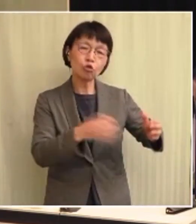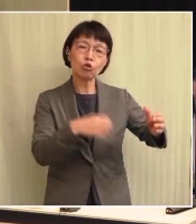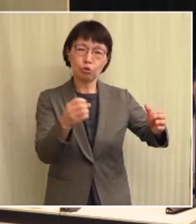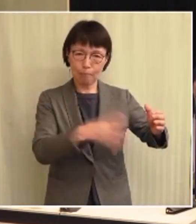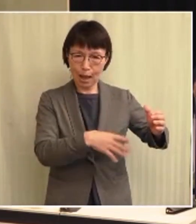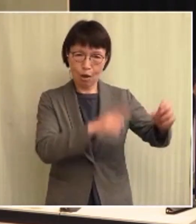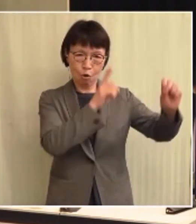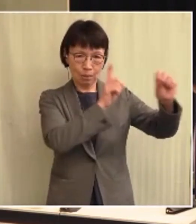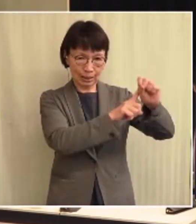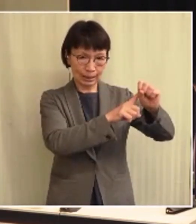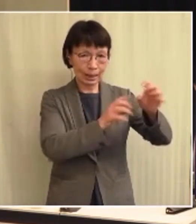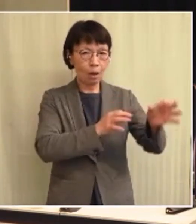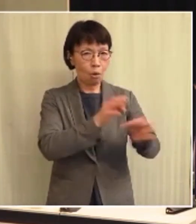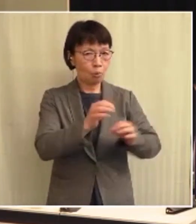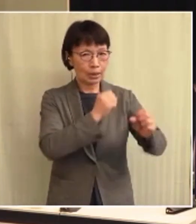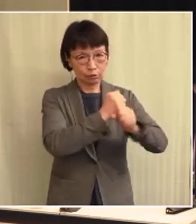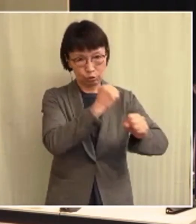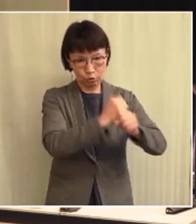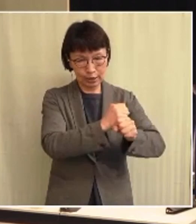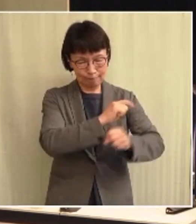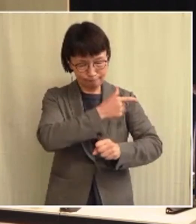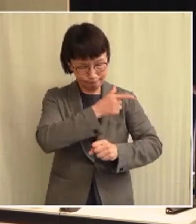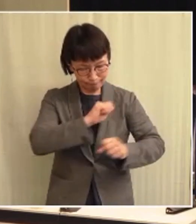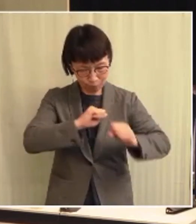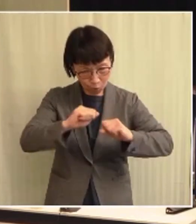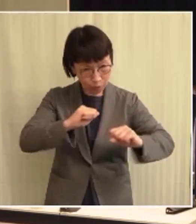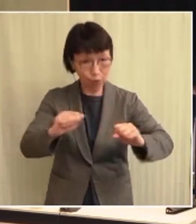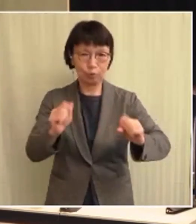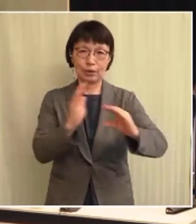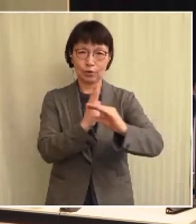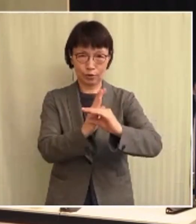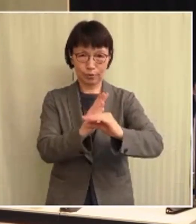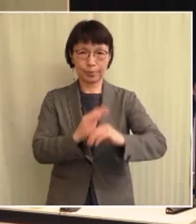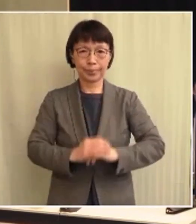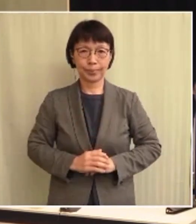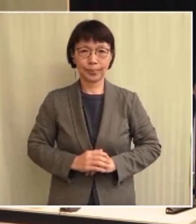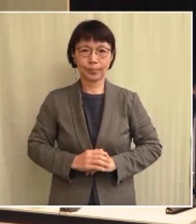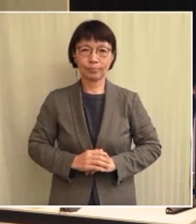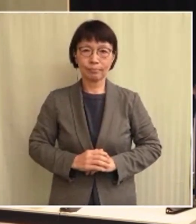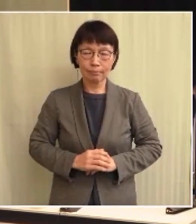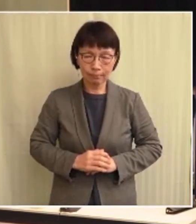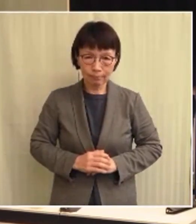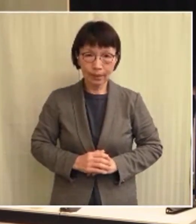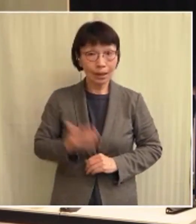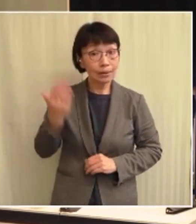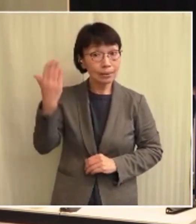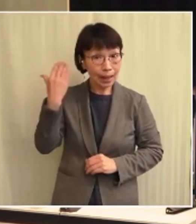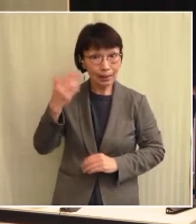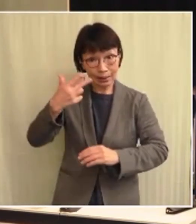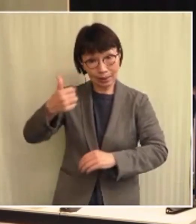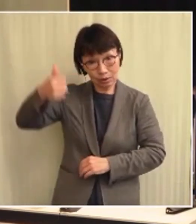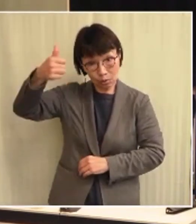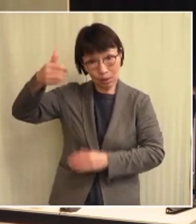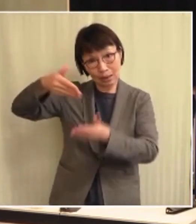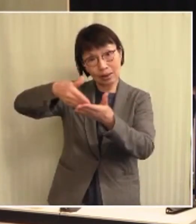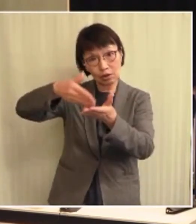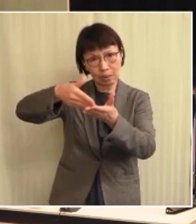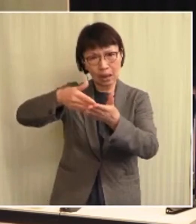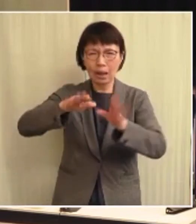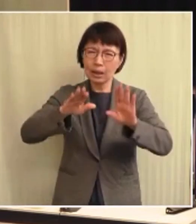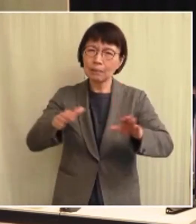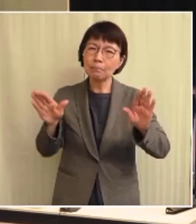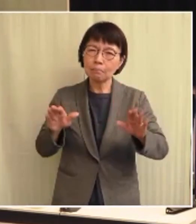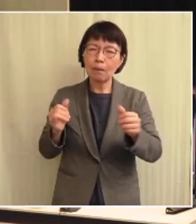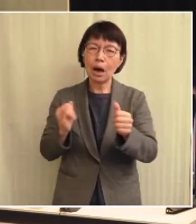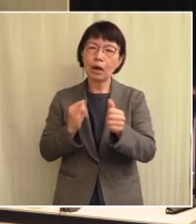目指した店づくりにさまざま取り組んでいるところでございます。 冒頭市長からもございました通り、特に昨今は共